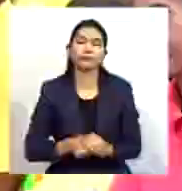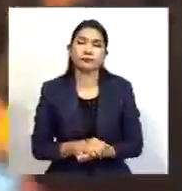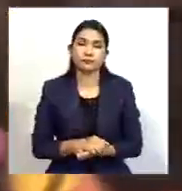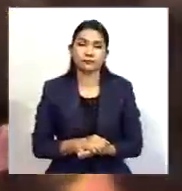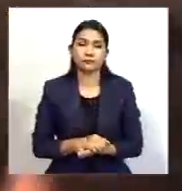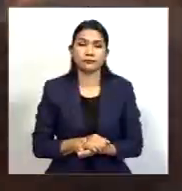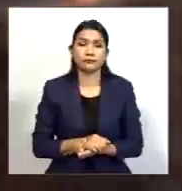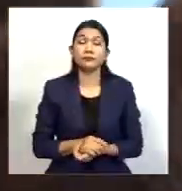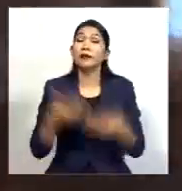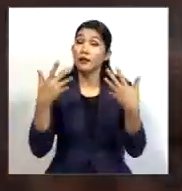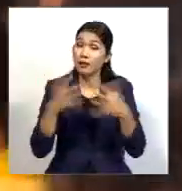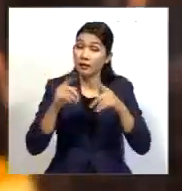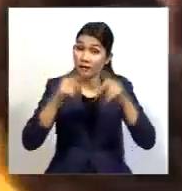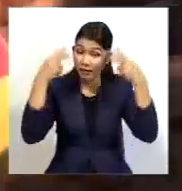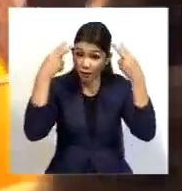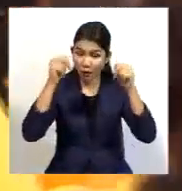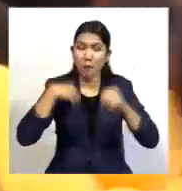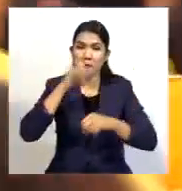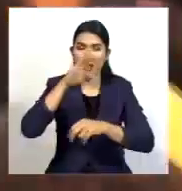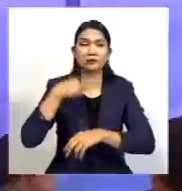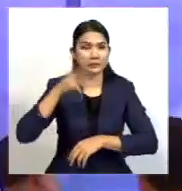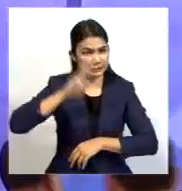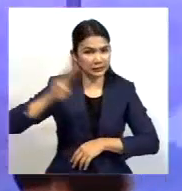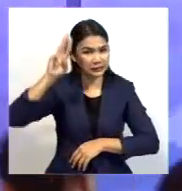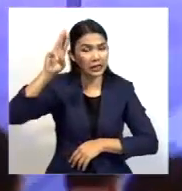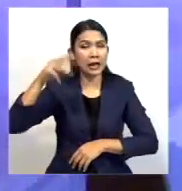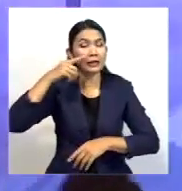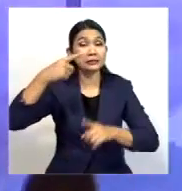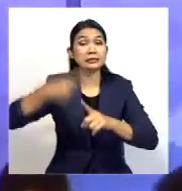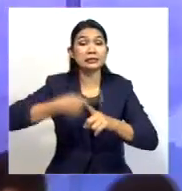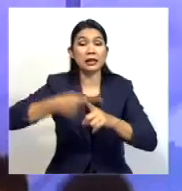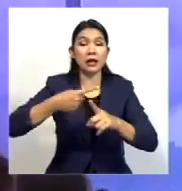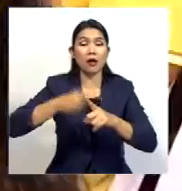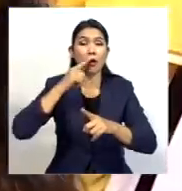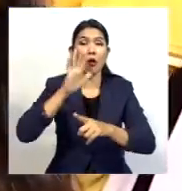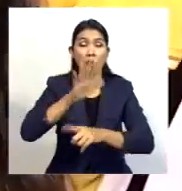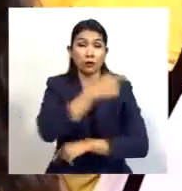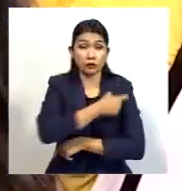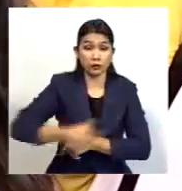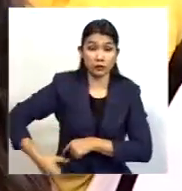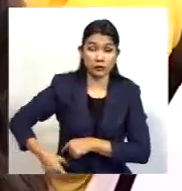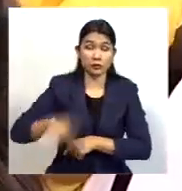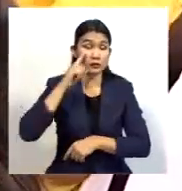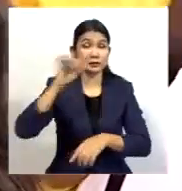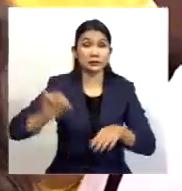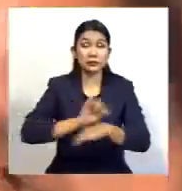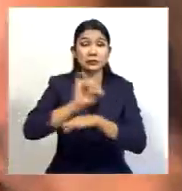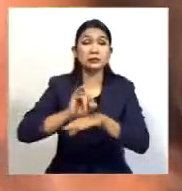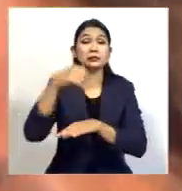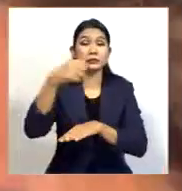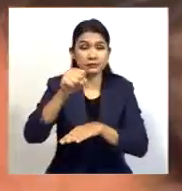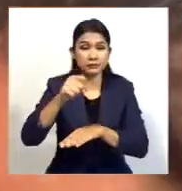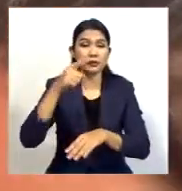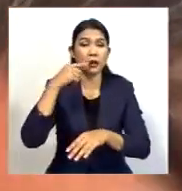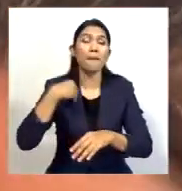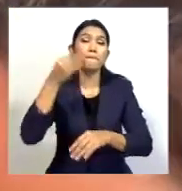นอกจากนี้นายกรัฐมนตรียังได้มอบสัญญาเช่าที่ดินราชพัสดุเนื้อที่10ไร่เศษแล้วก็มอบใบอนุญาตก่อสร้างบ้านจำน